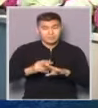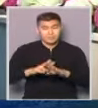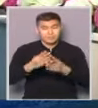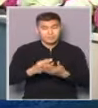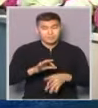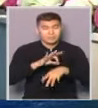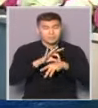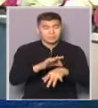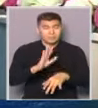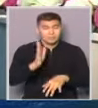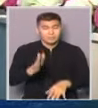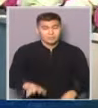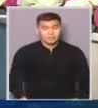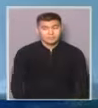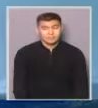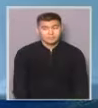аясында